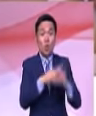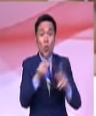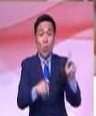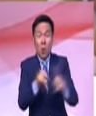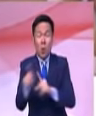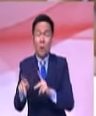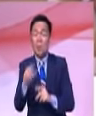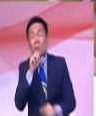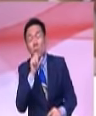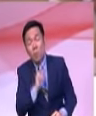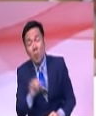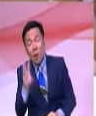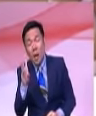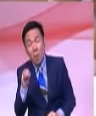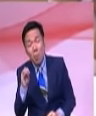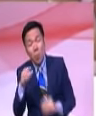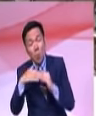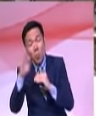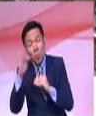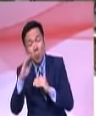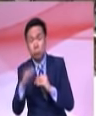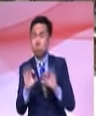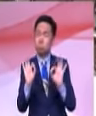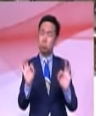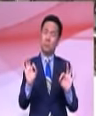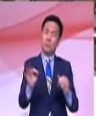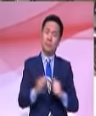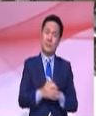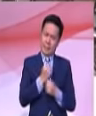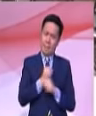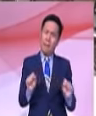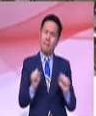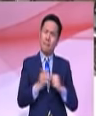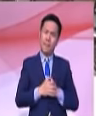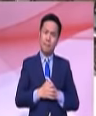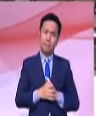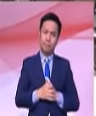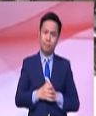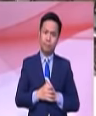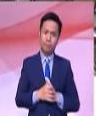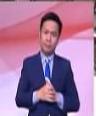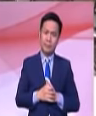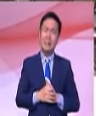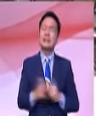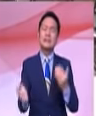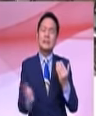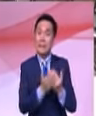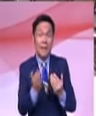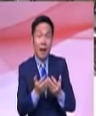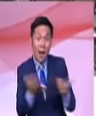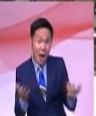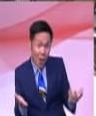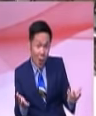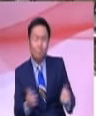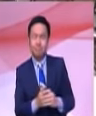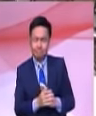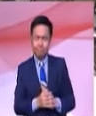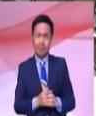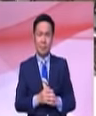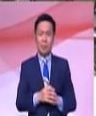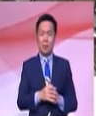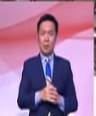saya, 60 lebih tahun ini, tiada masalah. Saya tengok, inilah cara yang paling mudah untuk kita keluar